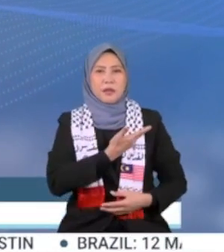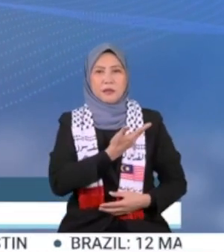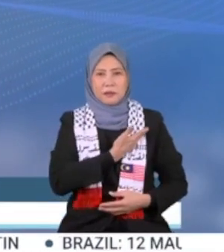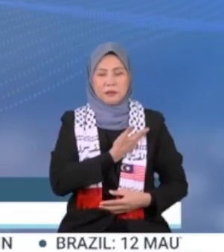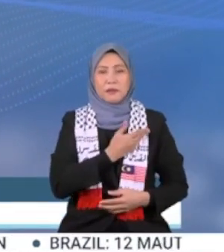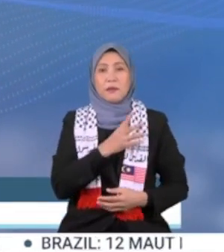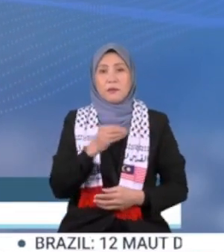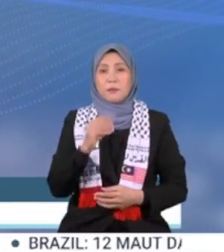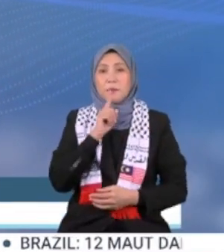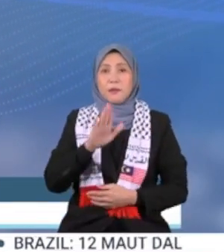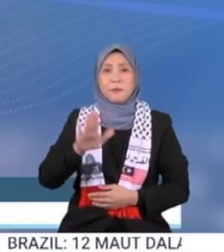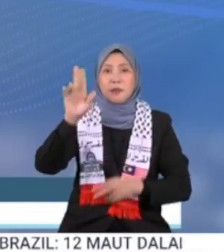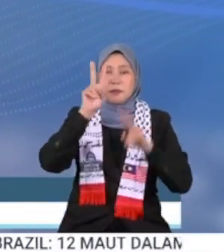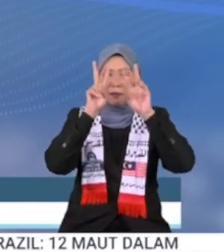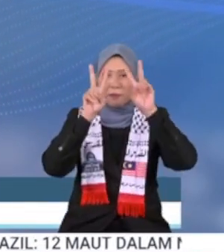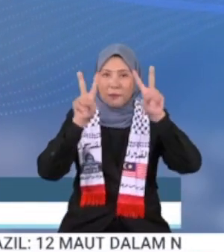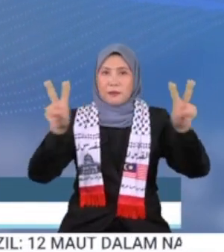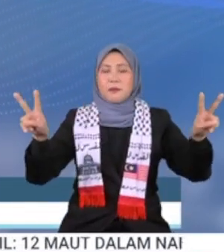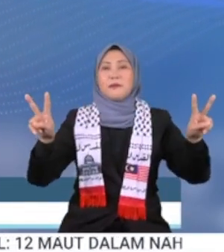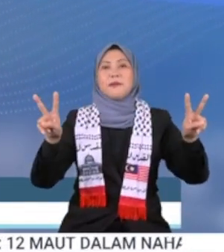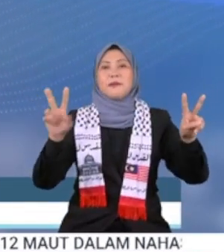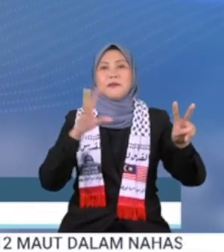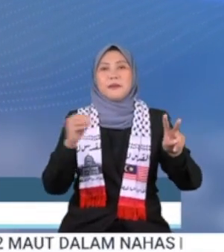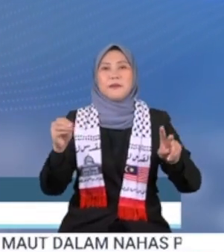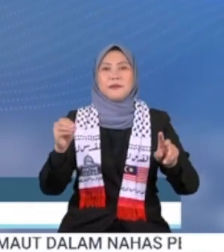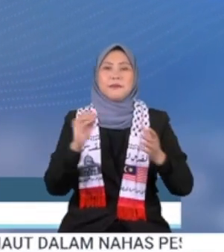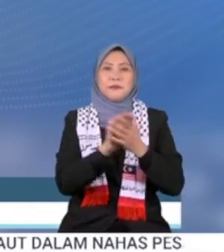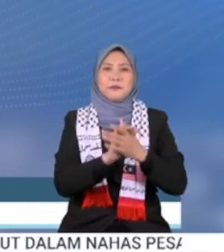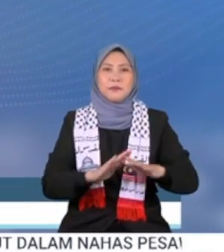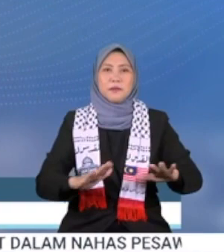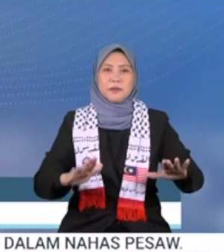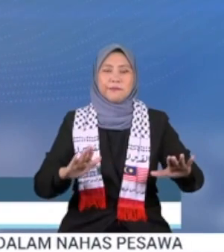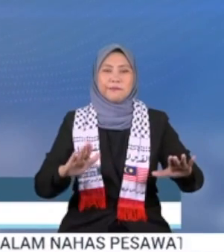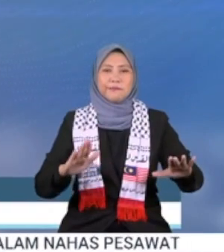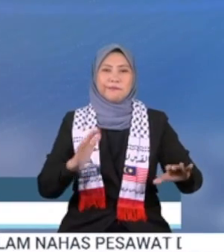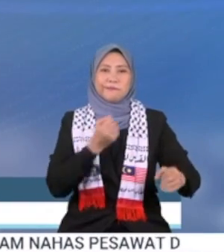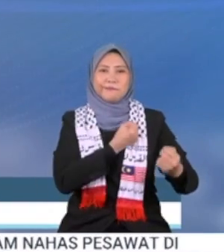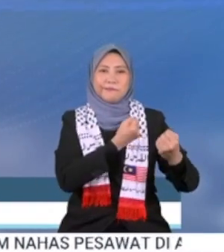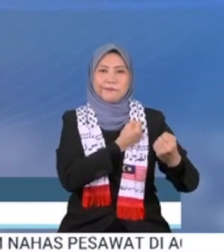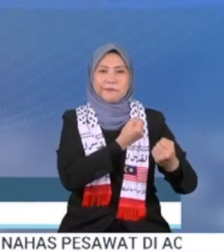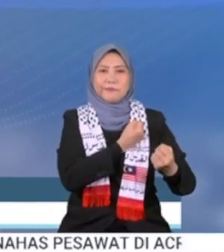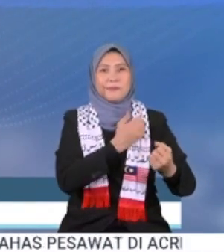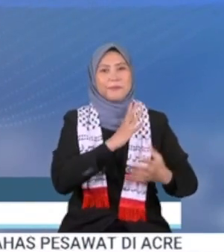sekaligus menjamin keamanan dan menamatkan kesengsaraan rakyat